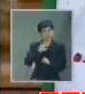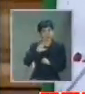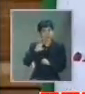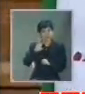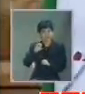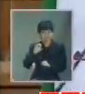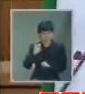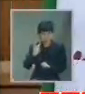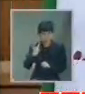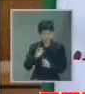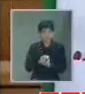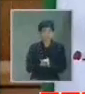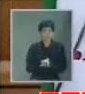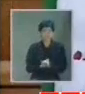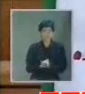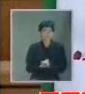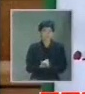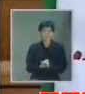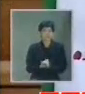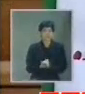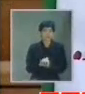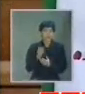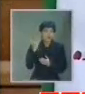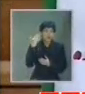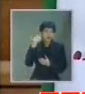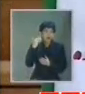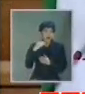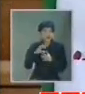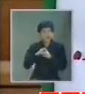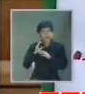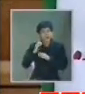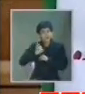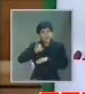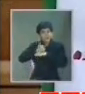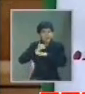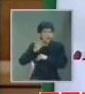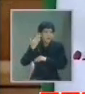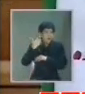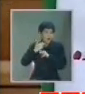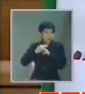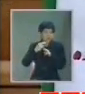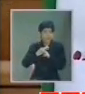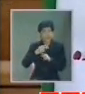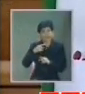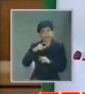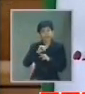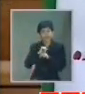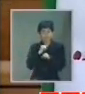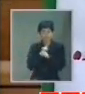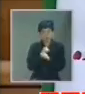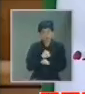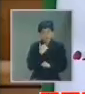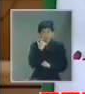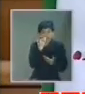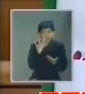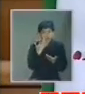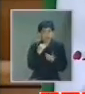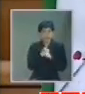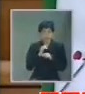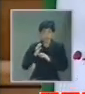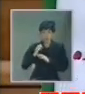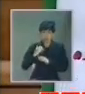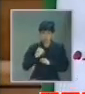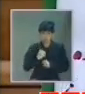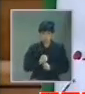2548พี่ยัดไปออกทีวีเมื่อคืนพี่ยัดไปแล้วไม่รู้หรอกว่าพรรคประชา